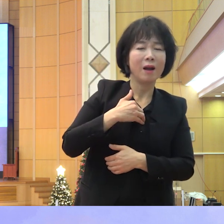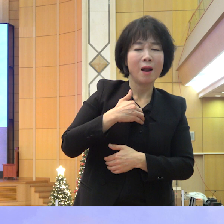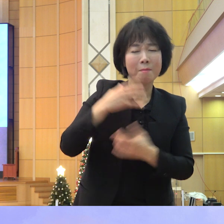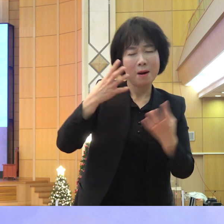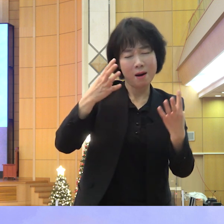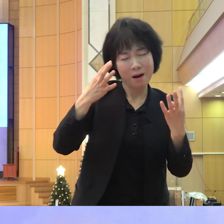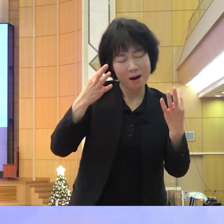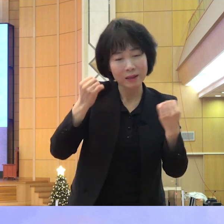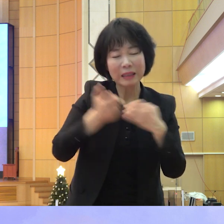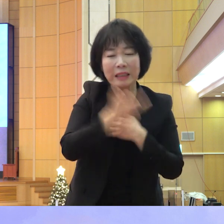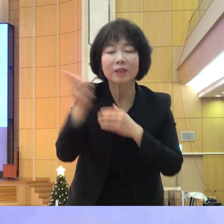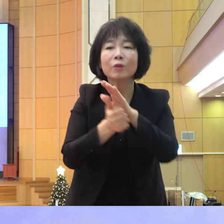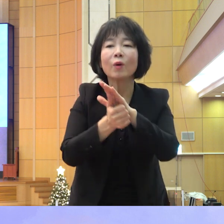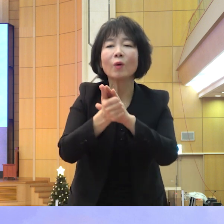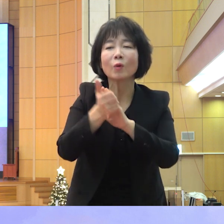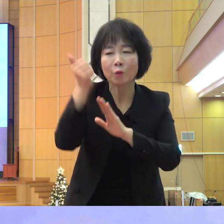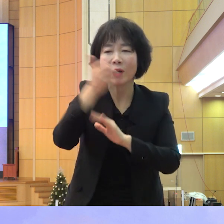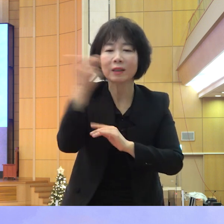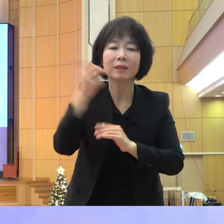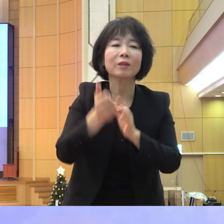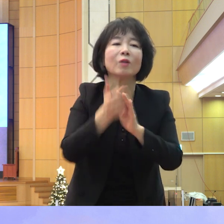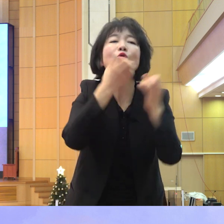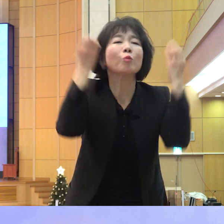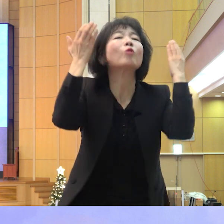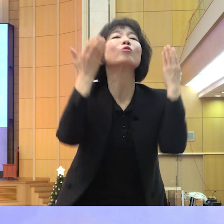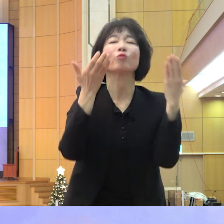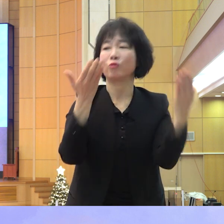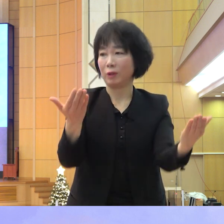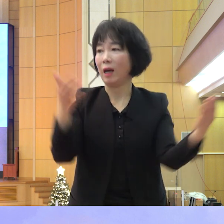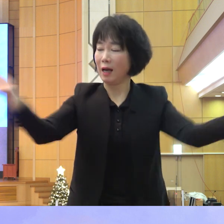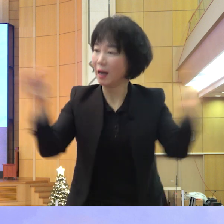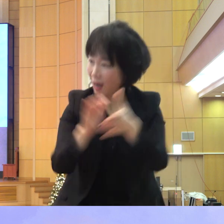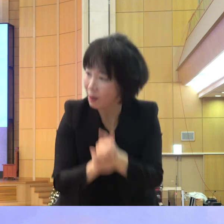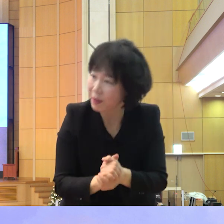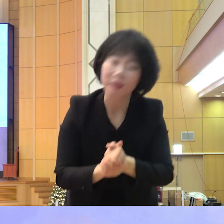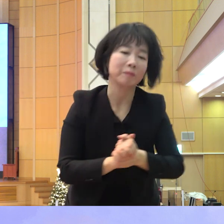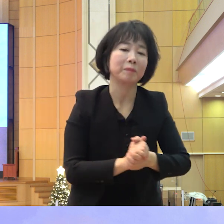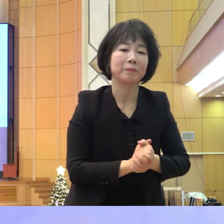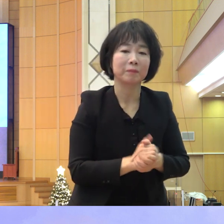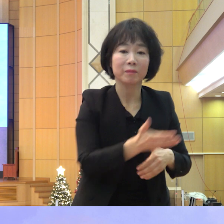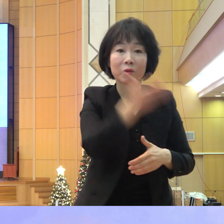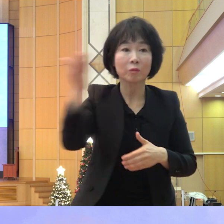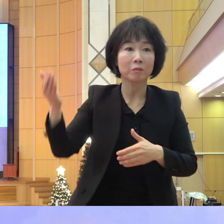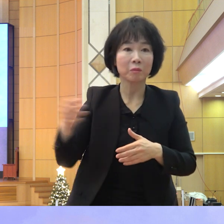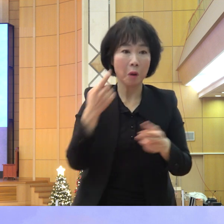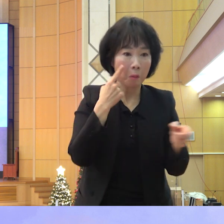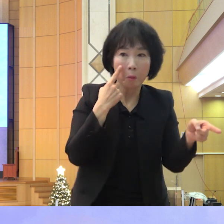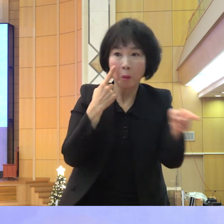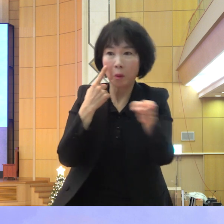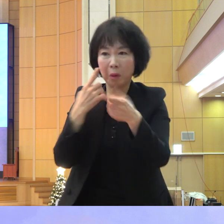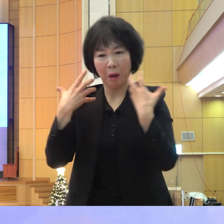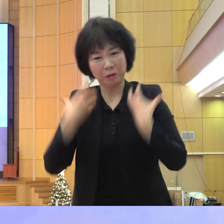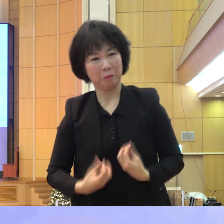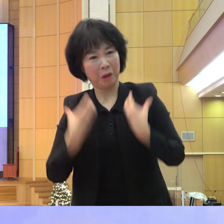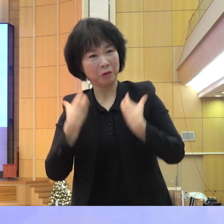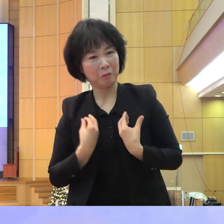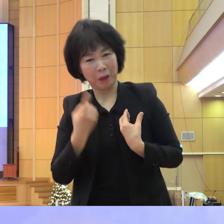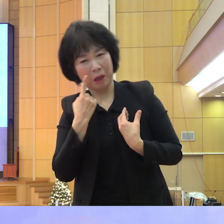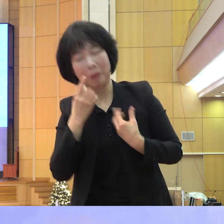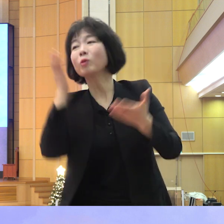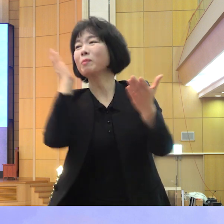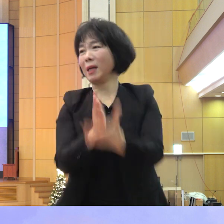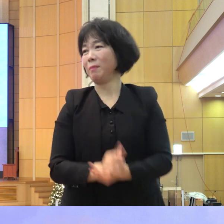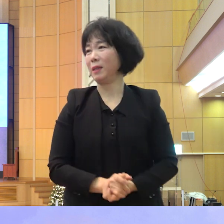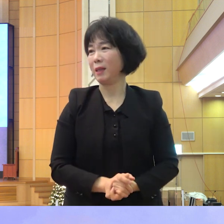엄청난 소망과 엄청난 희망으로 바라보는 거예요. 여러분들은 절망으로 바라보지 마세요. 네?